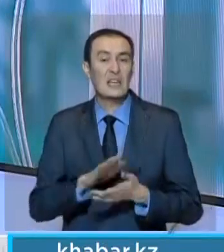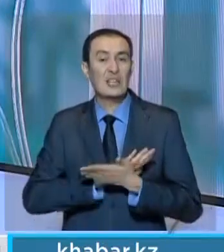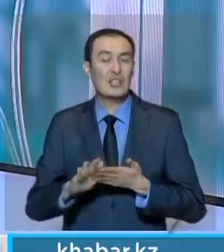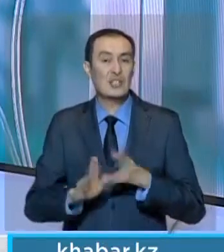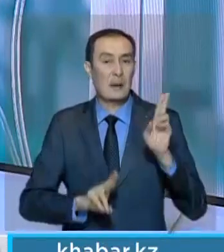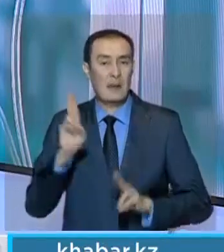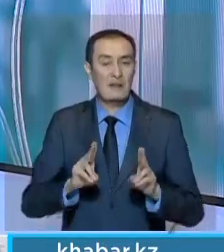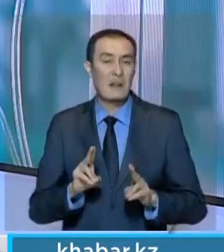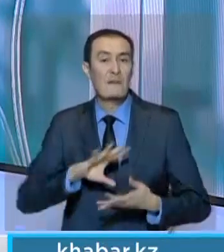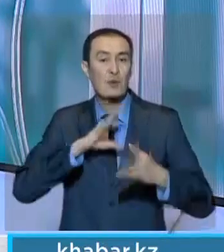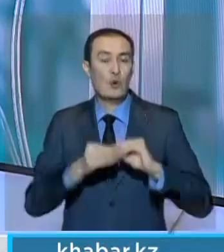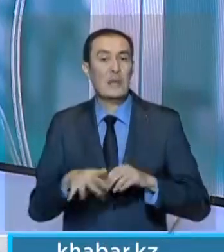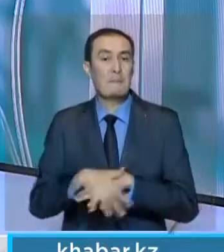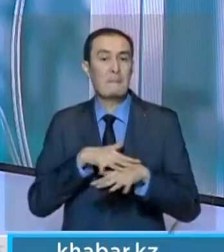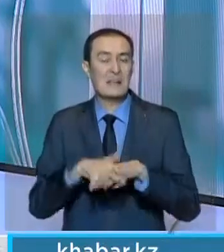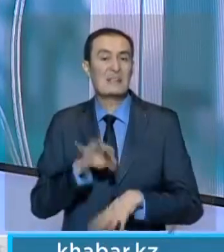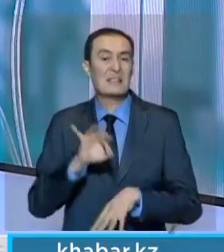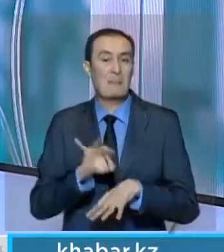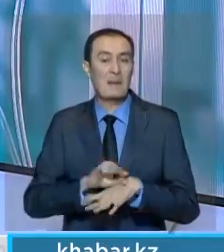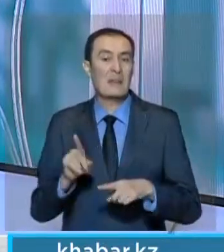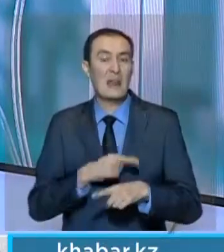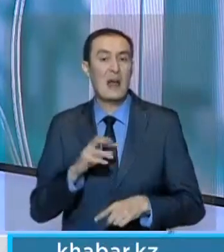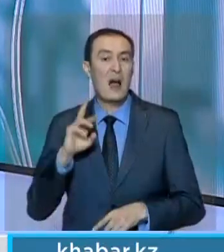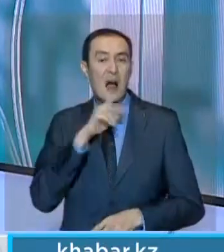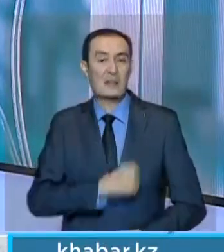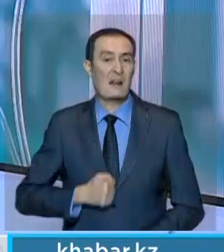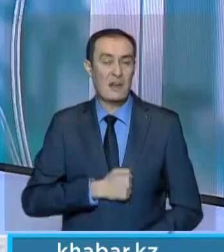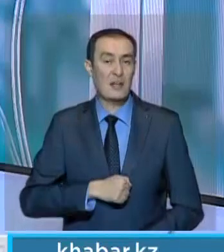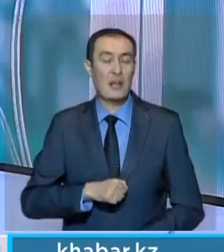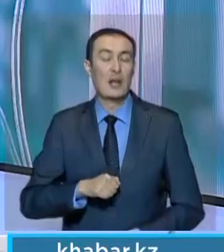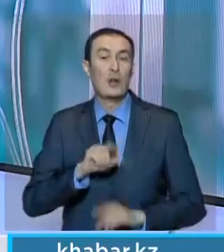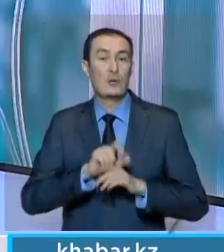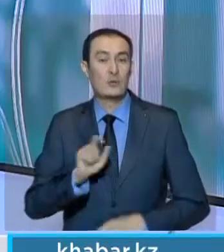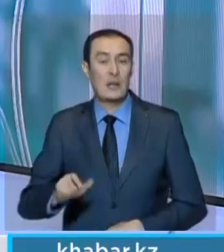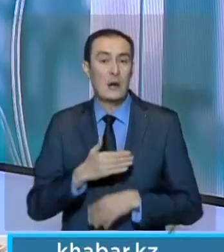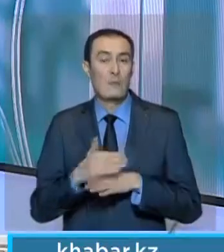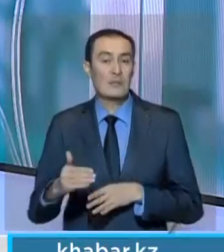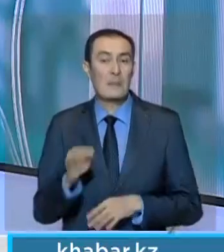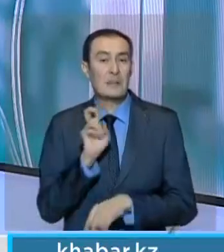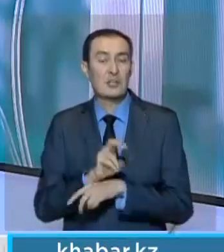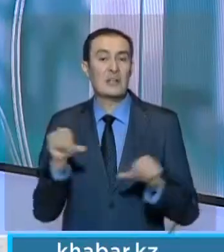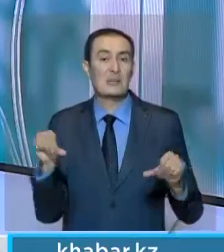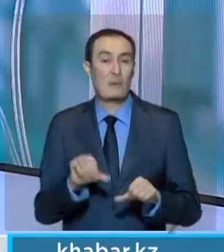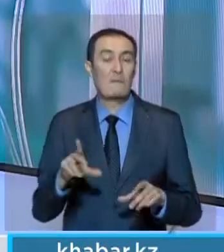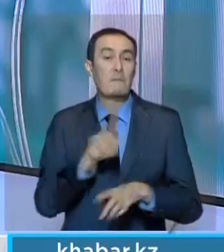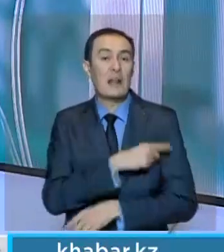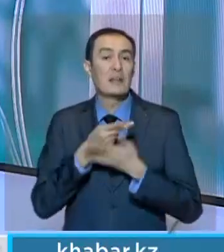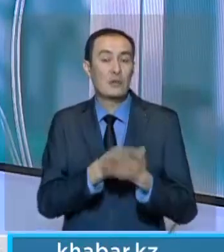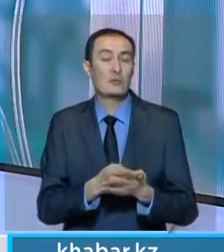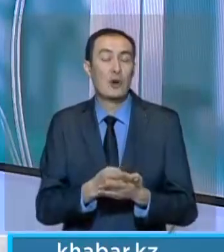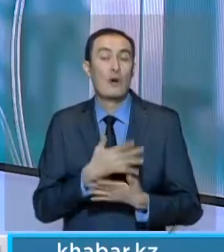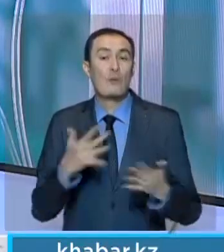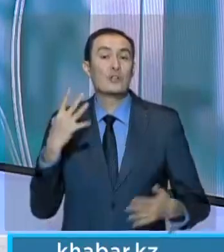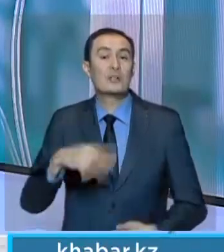гигиенических нормативов, повлекшее массовое заболевание или отравление людей. Вечером 7 ноября после посещения столовой в больницу обратились